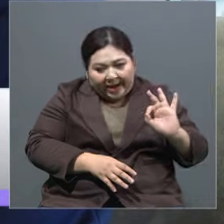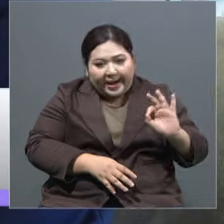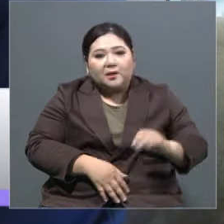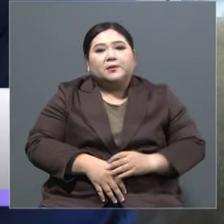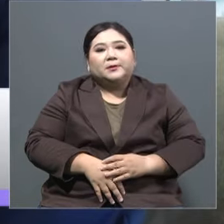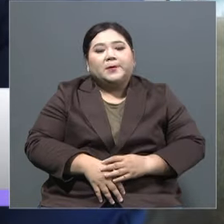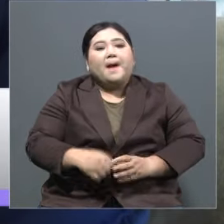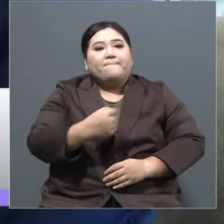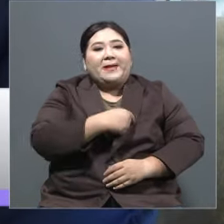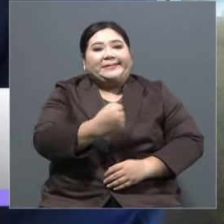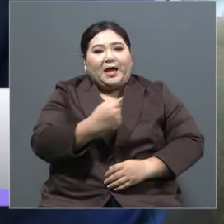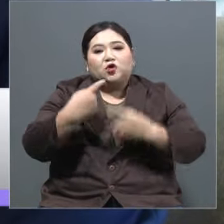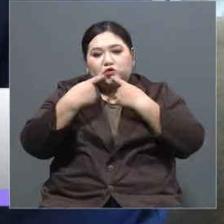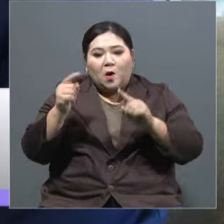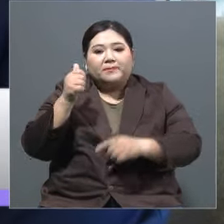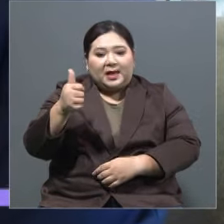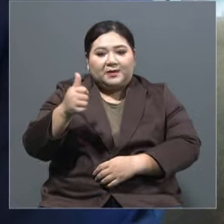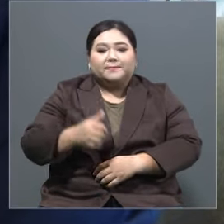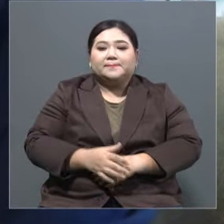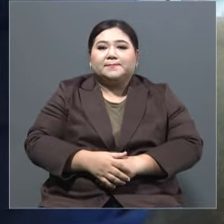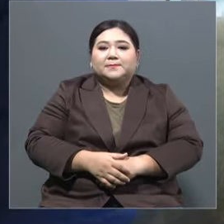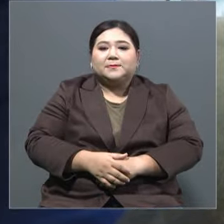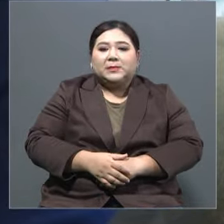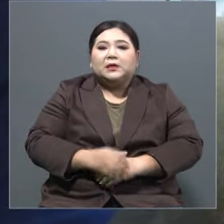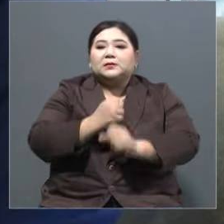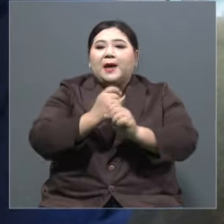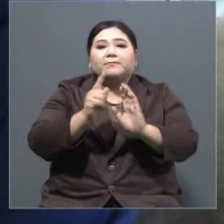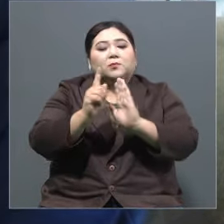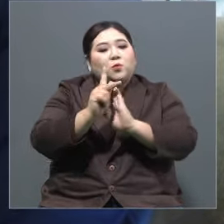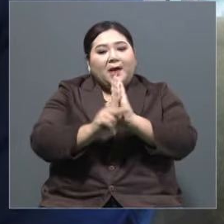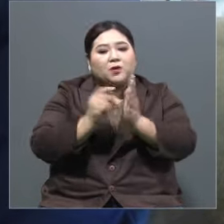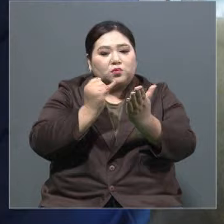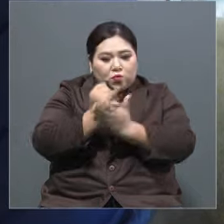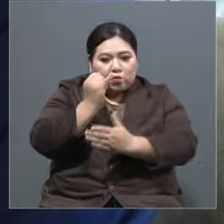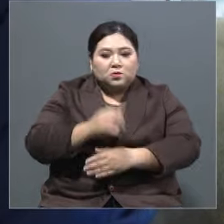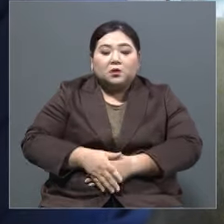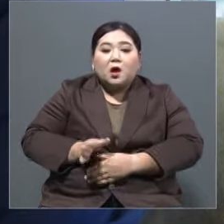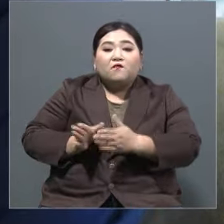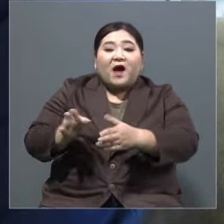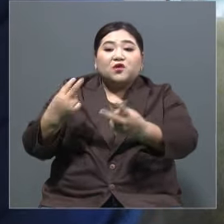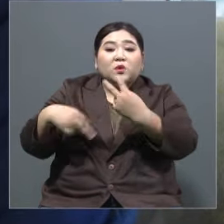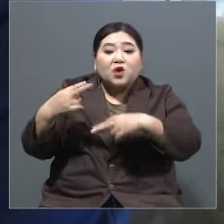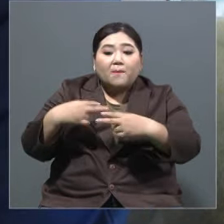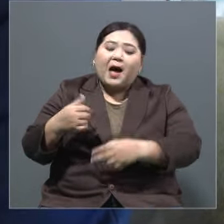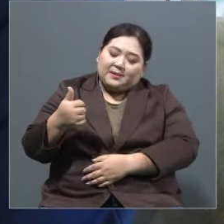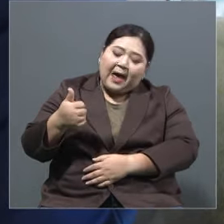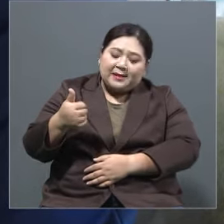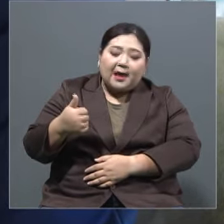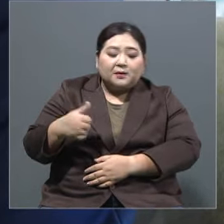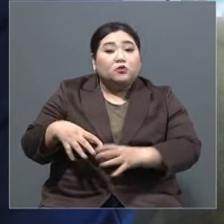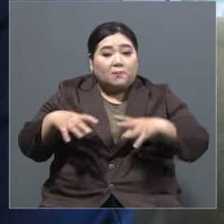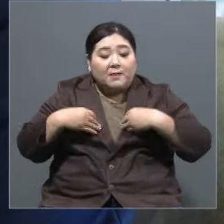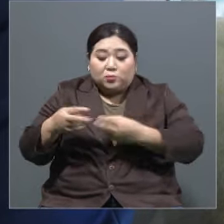บคำถามได้แล้วอยู่บนหลักการของความถูกต้องนะครับแต่ว่าแน่นอนครับฝ่ายตรวจสอบก็มีหน้าที่ตรวจสอบครับผมก็ต้องยอมรับว่